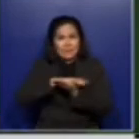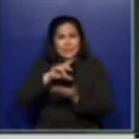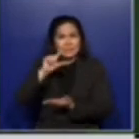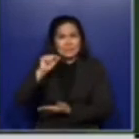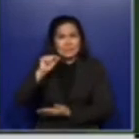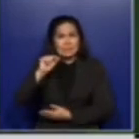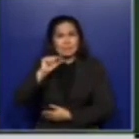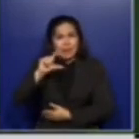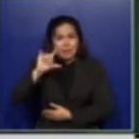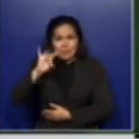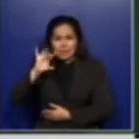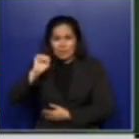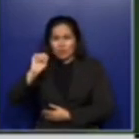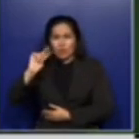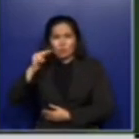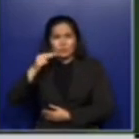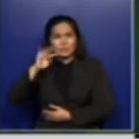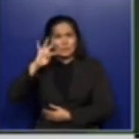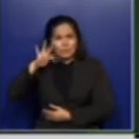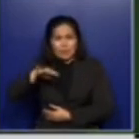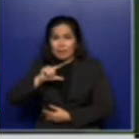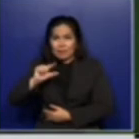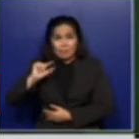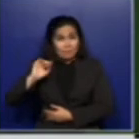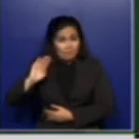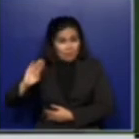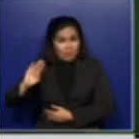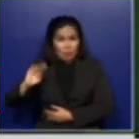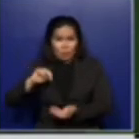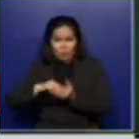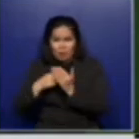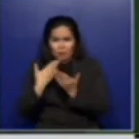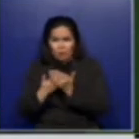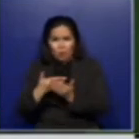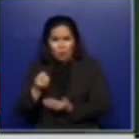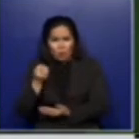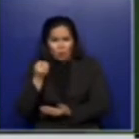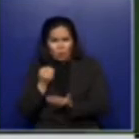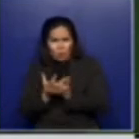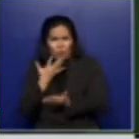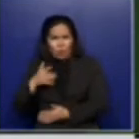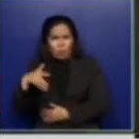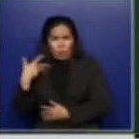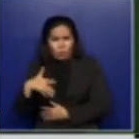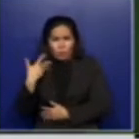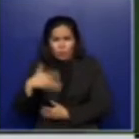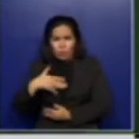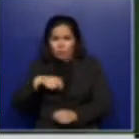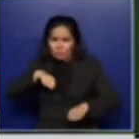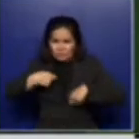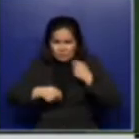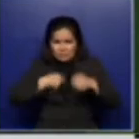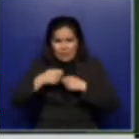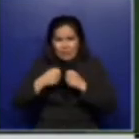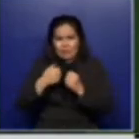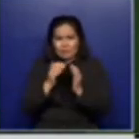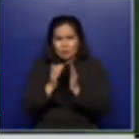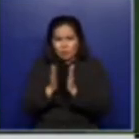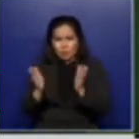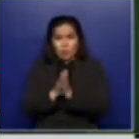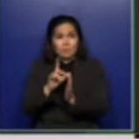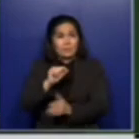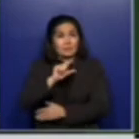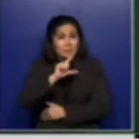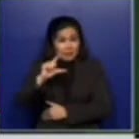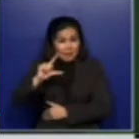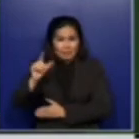20,824,000 ล้านบาทซึ่งถือว่าเป็นจำนวนเงินอย่างมหาศาลนะครับ20ล้านล้านนี่นะครับและถ้ารวมกับพรก.